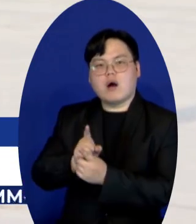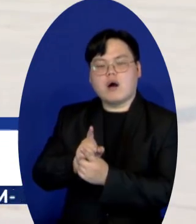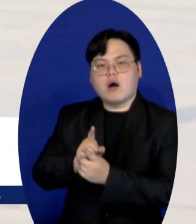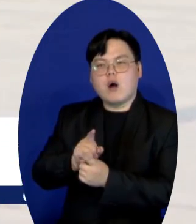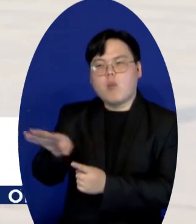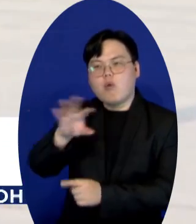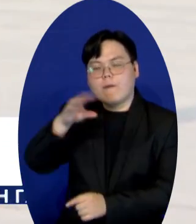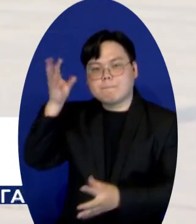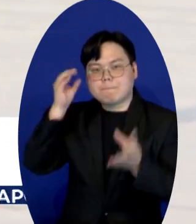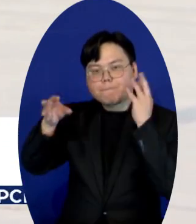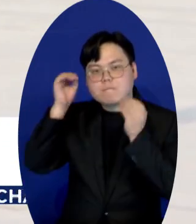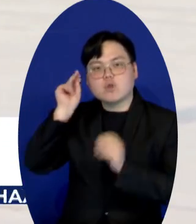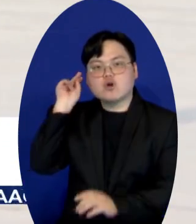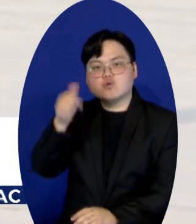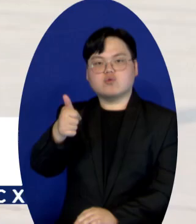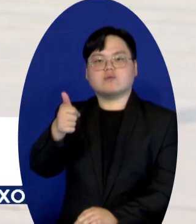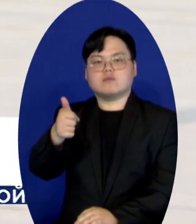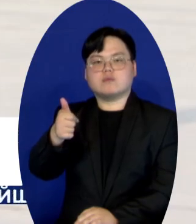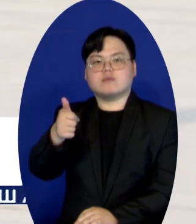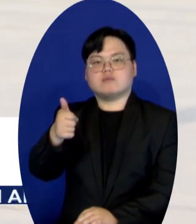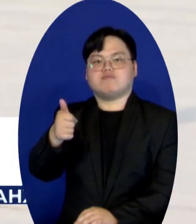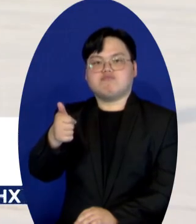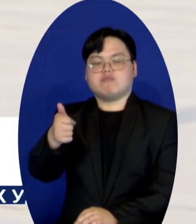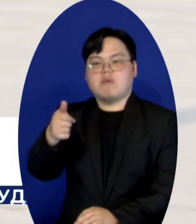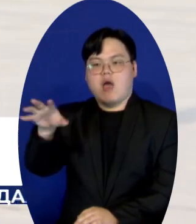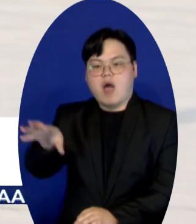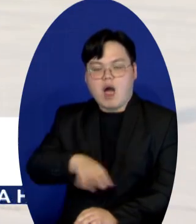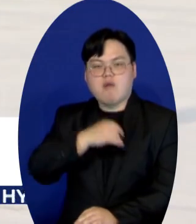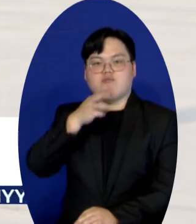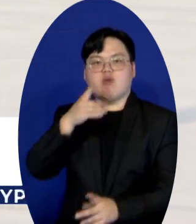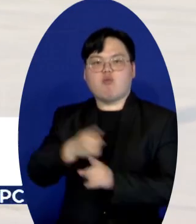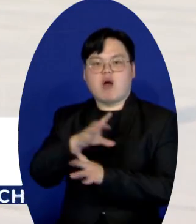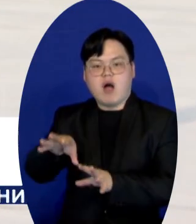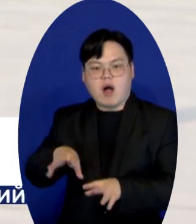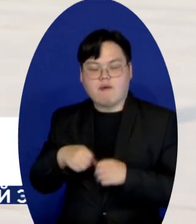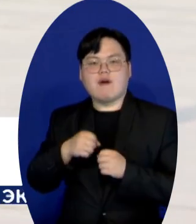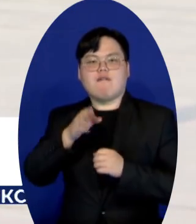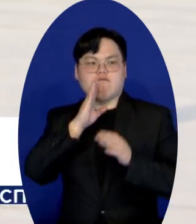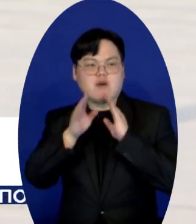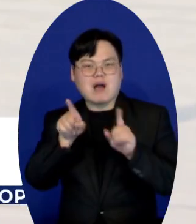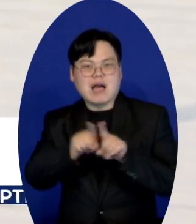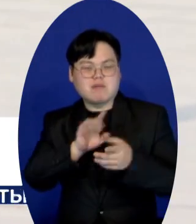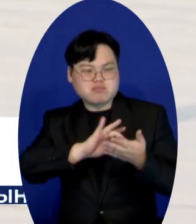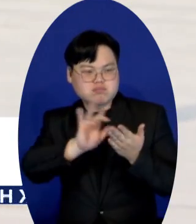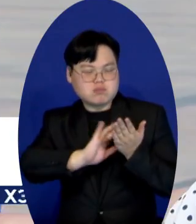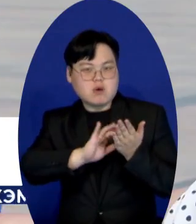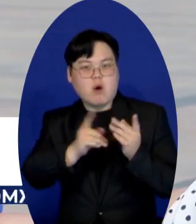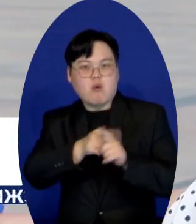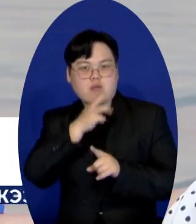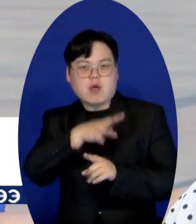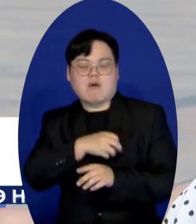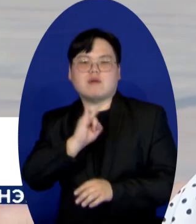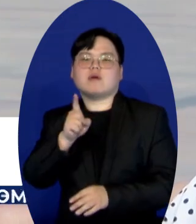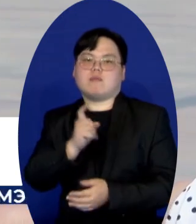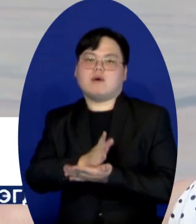тэр үгийг сонсчихжээ. Тэгээд тэндээсээ ингээд буруу мэдээлэл аваа. Тэгээд энэ фэйсбүүкээс бас их буруу мэдээлэл бас их авч байгаа хэвгүй. Цахим